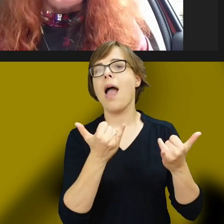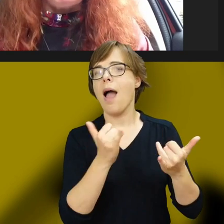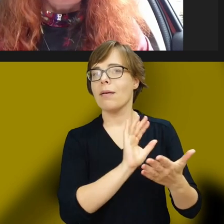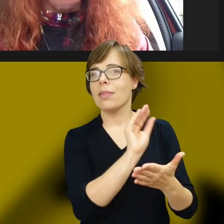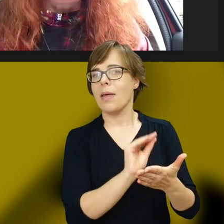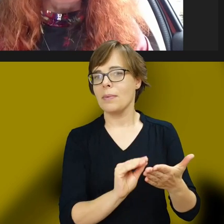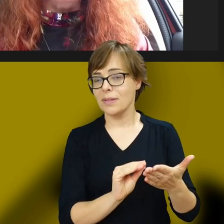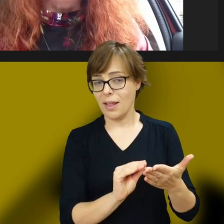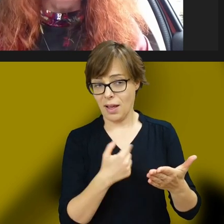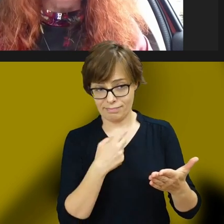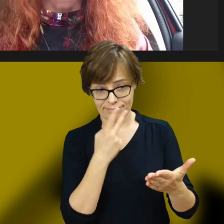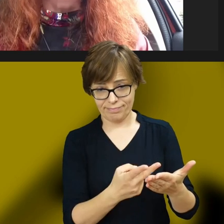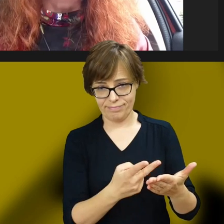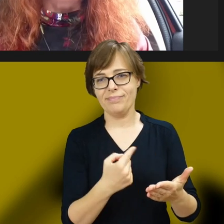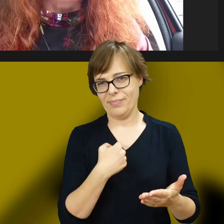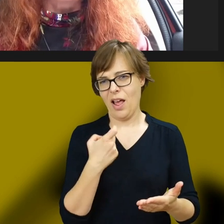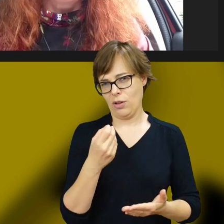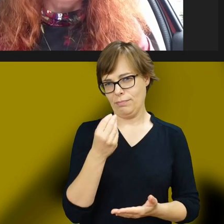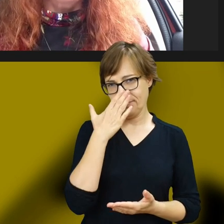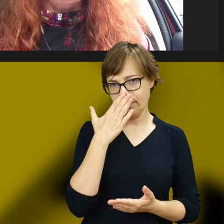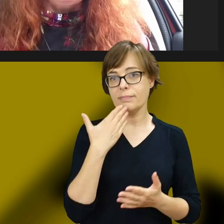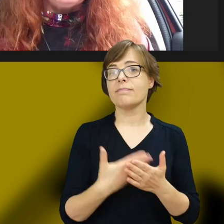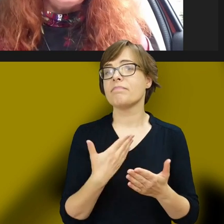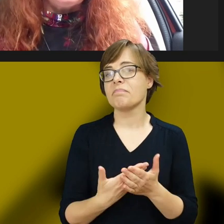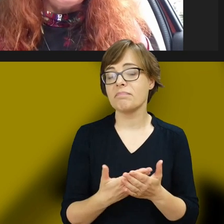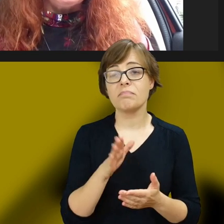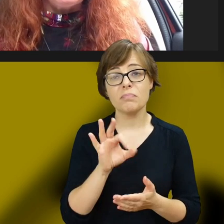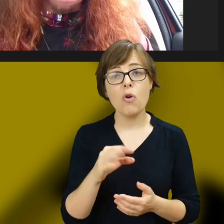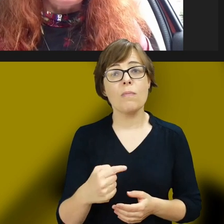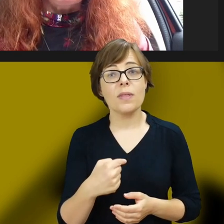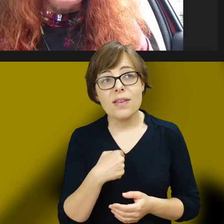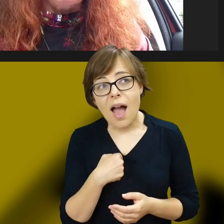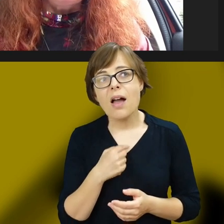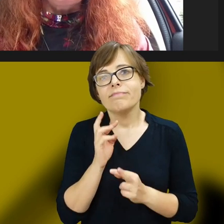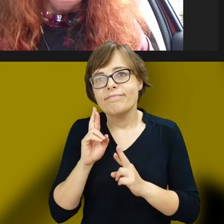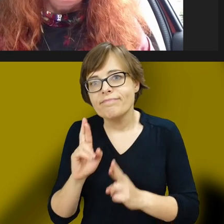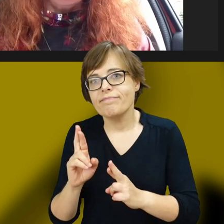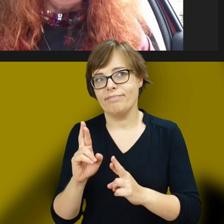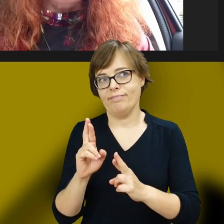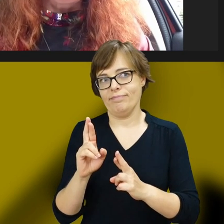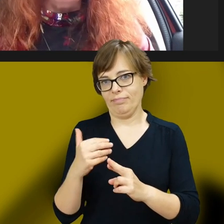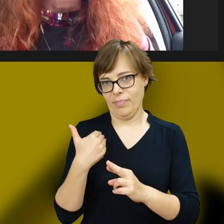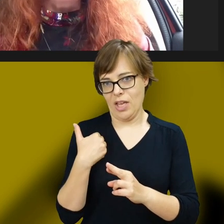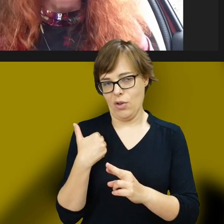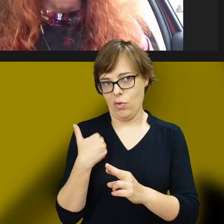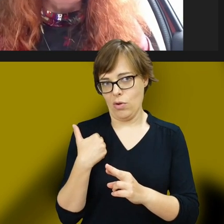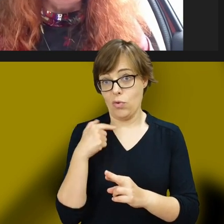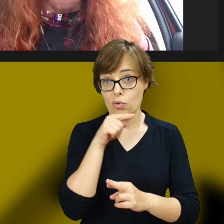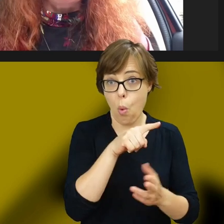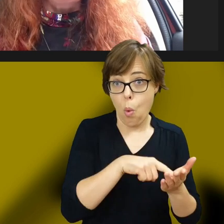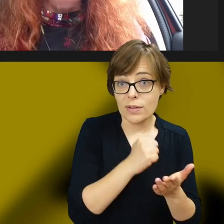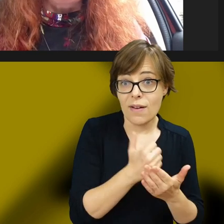mnie rozczarował. Przede wszystkim chodzi o to, że ja miałam nadzieję, że przy okazji tej ustawy zweryfikuje